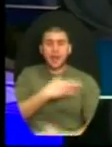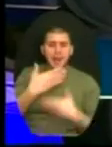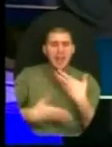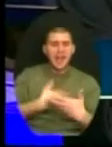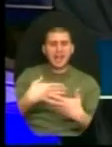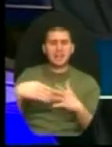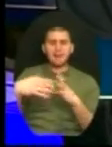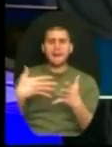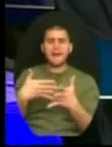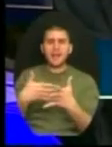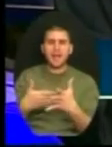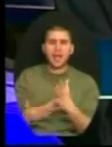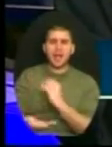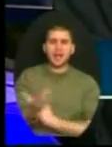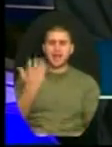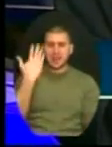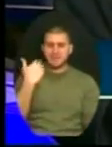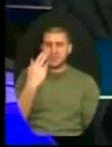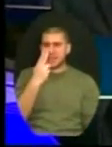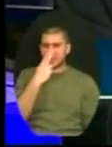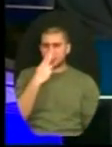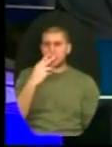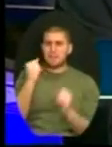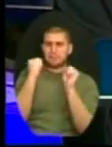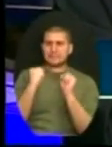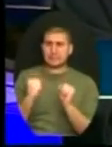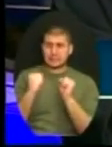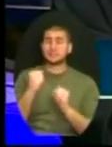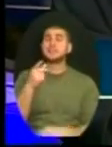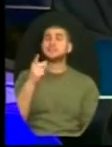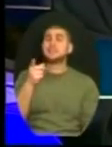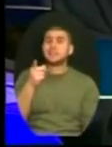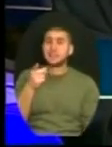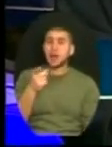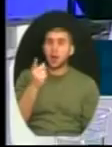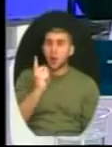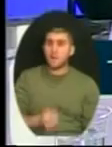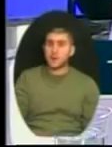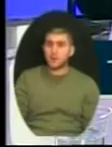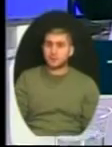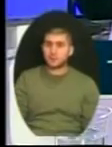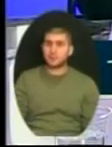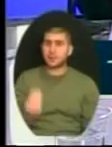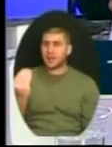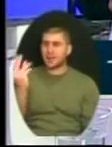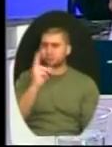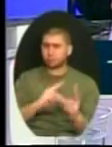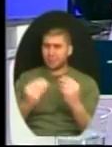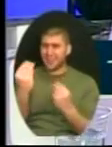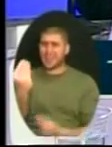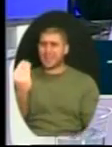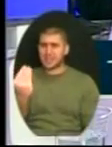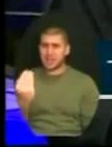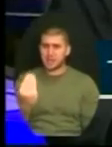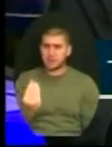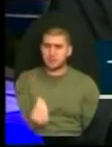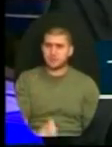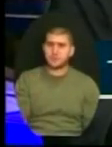חקירה כזאת על פני חקירת ניסוח החקירה הבסיסית. אז הרי הגענו פה למסקנה.